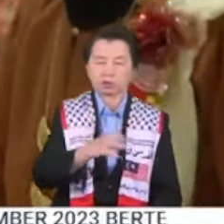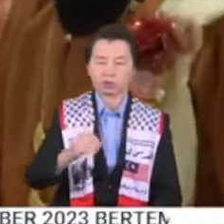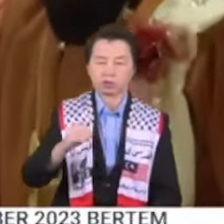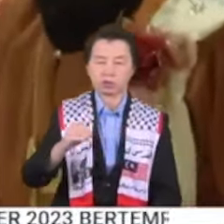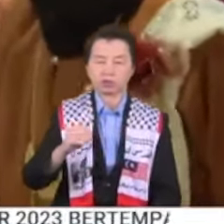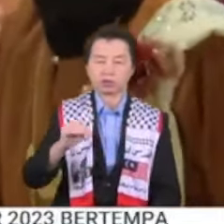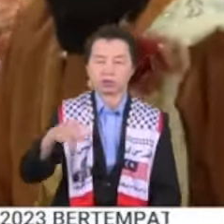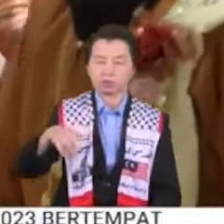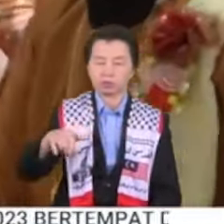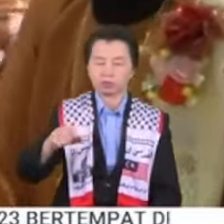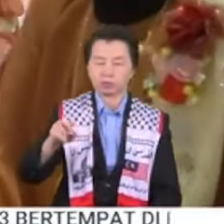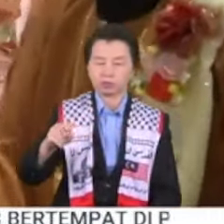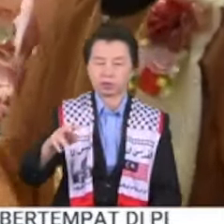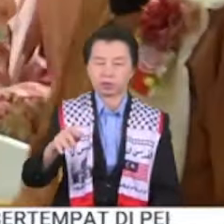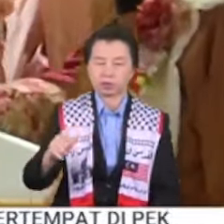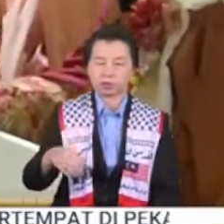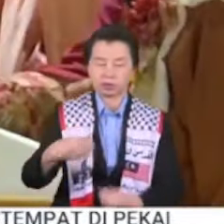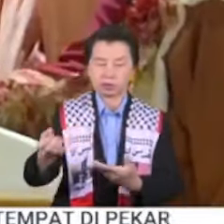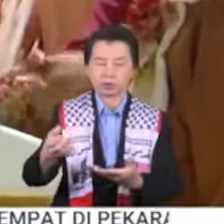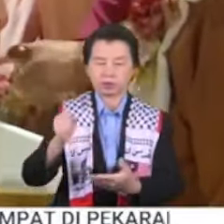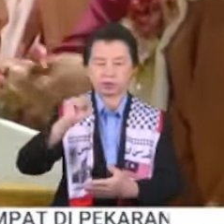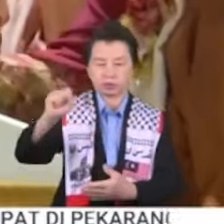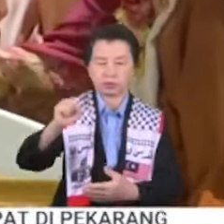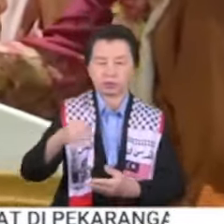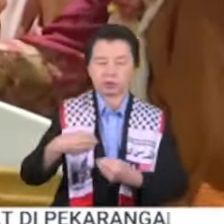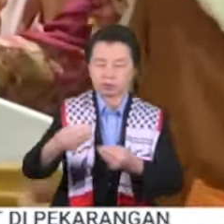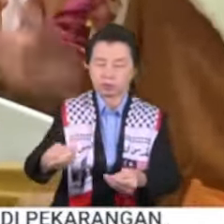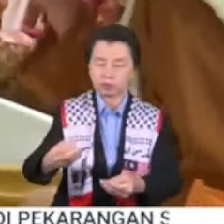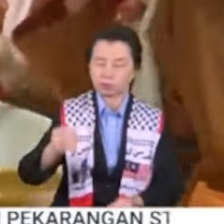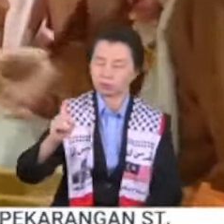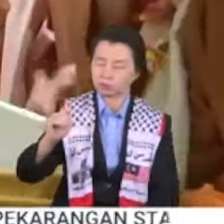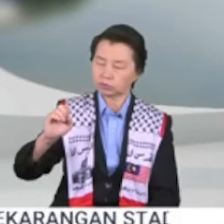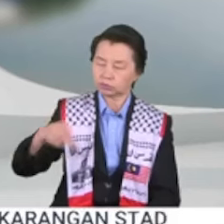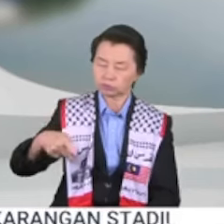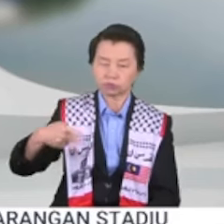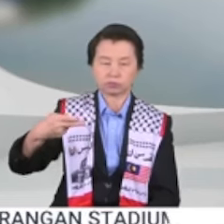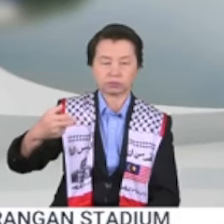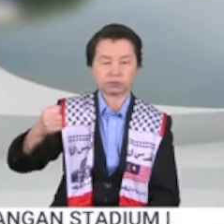Cawangan Sabah disampaikan Toh Puan Nurlida Tan Sri RM Jasni.